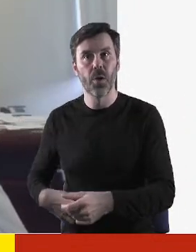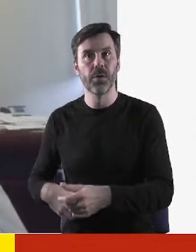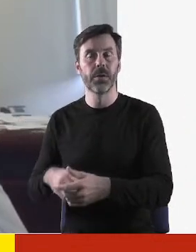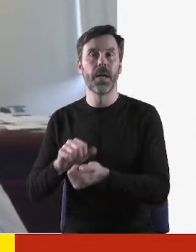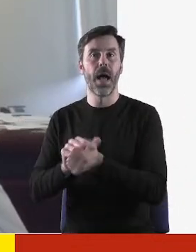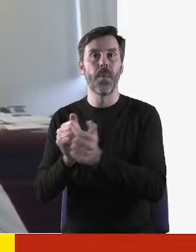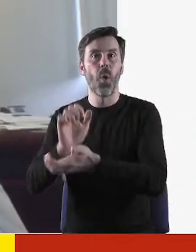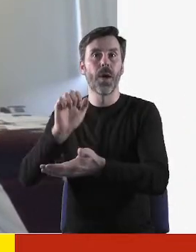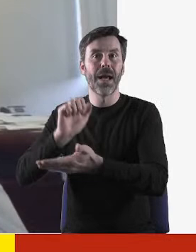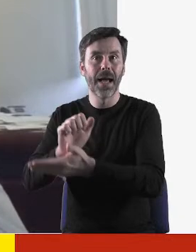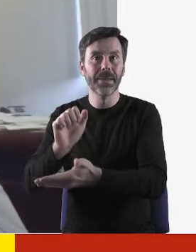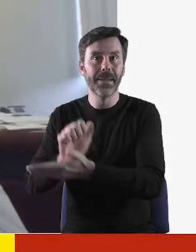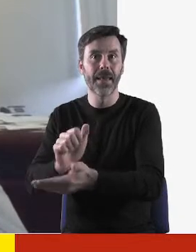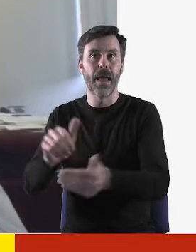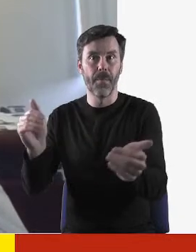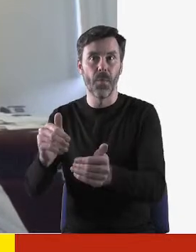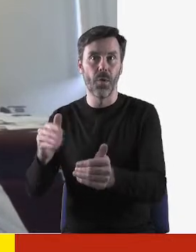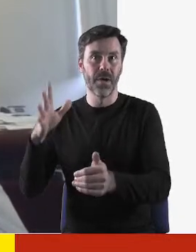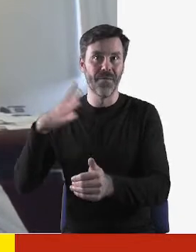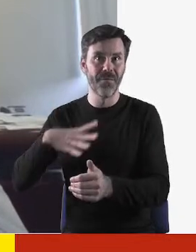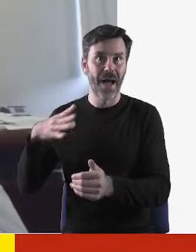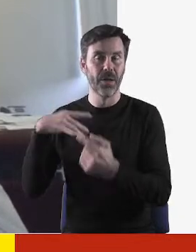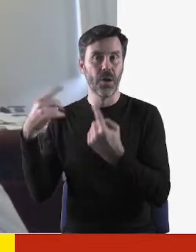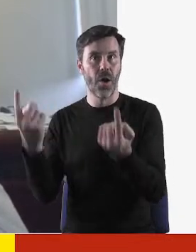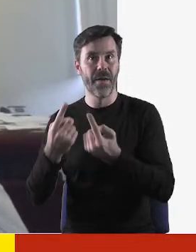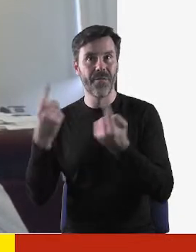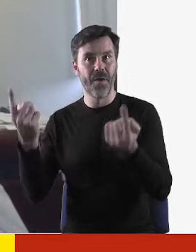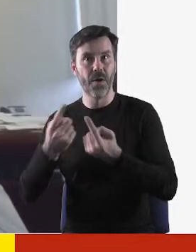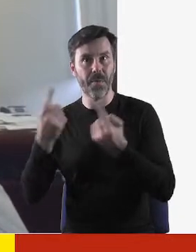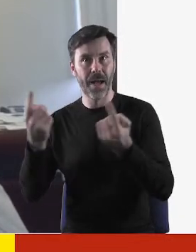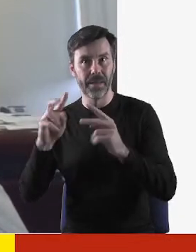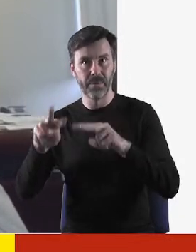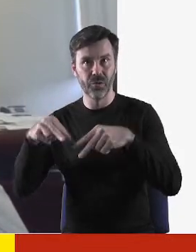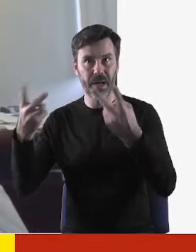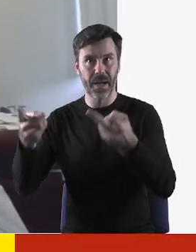być może też warto taką informację przekazać.